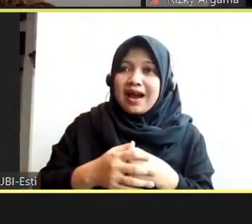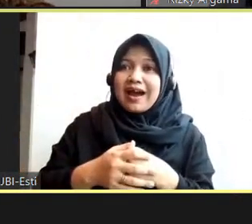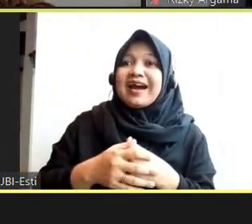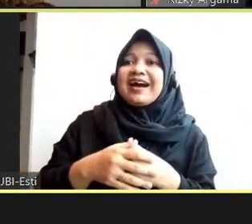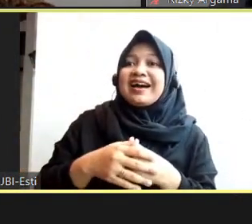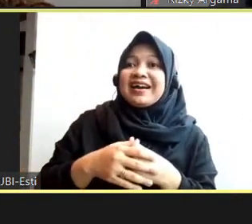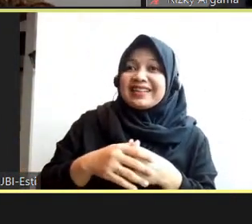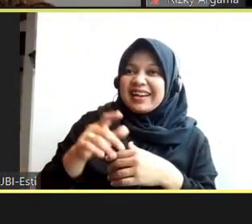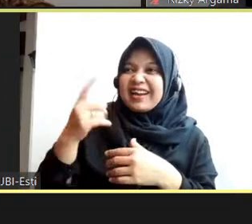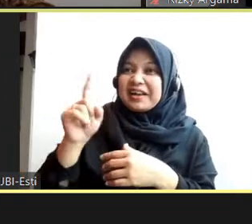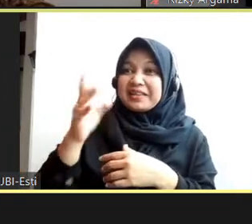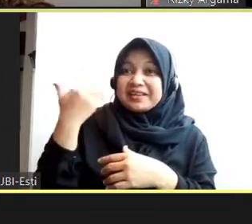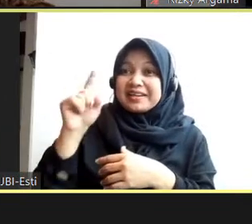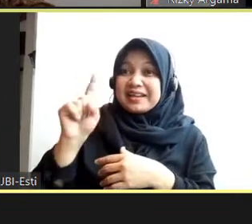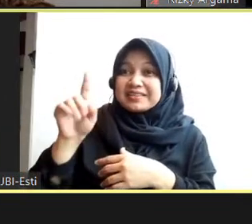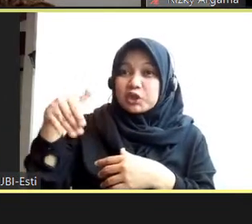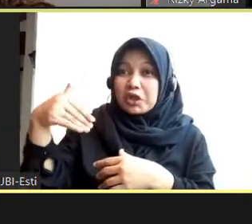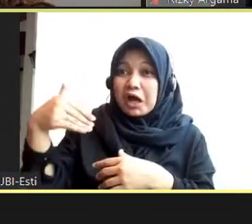belum terungkap, dan